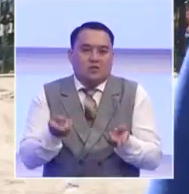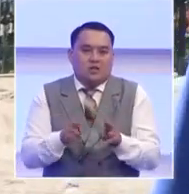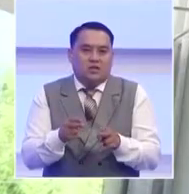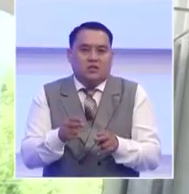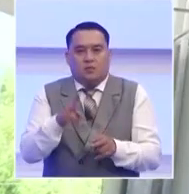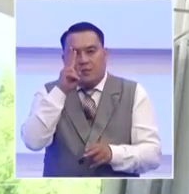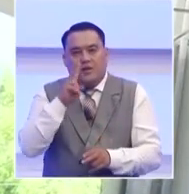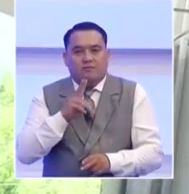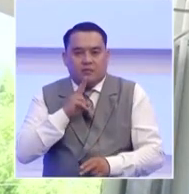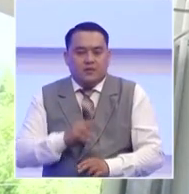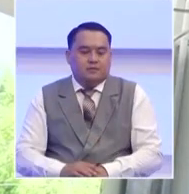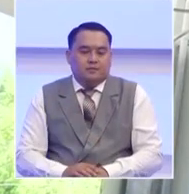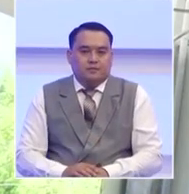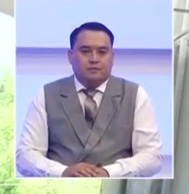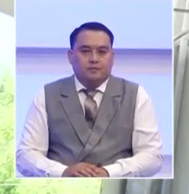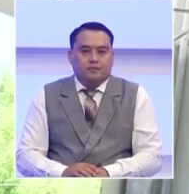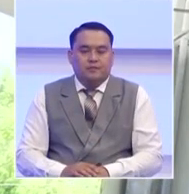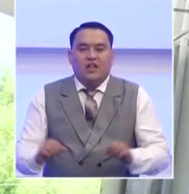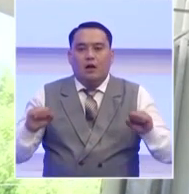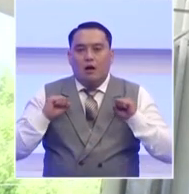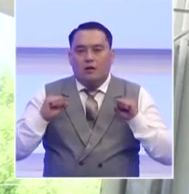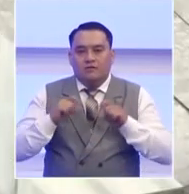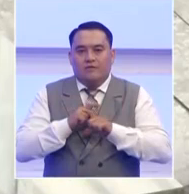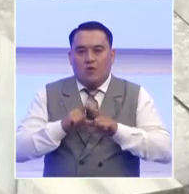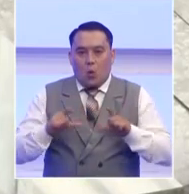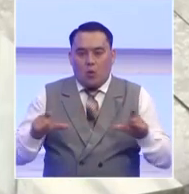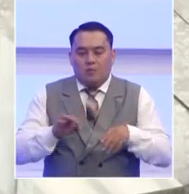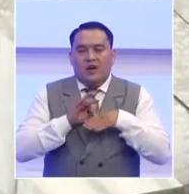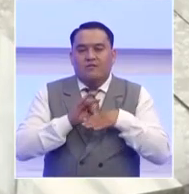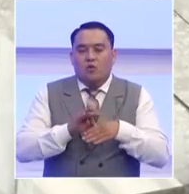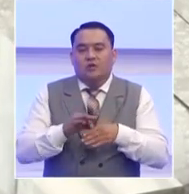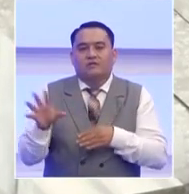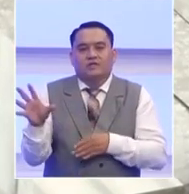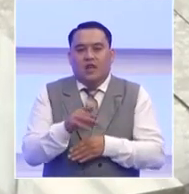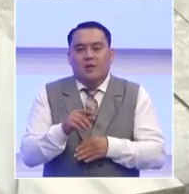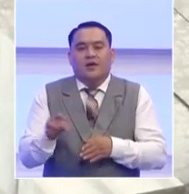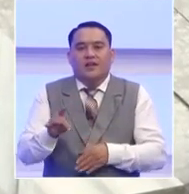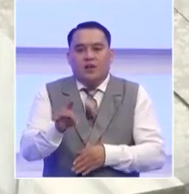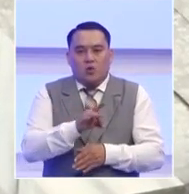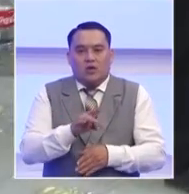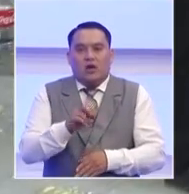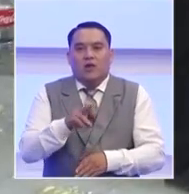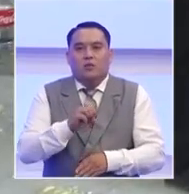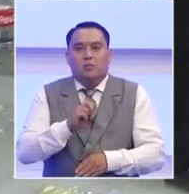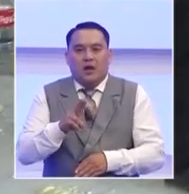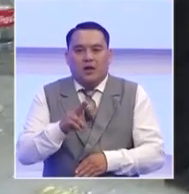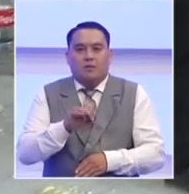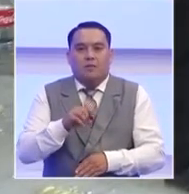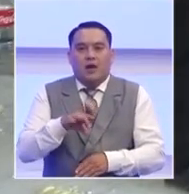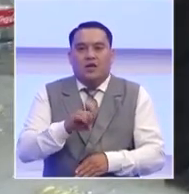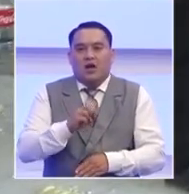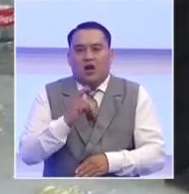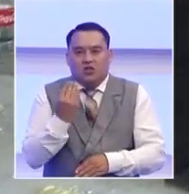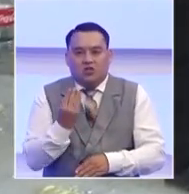1,5–2 месяца. На сегодня строительство физкультурно-оздоровительных комплексов ведется сразу в 7 регионах – Райымбекском, Искельдинском,